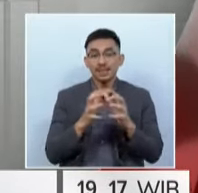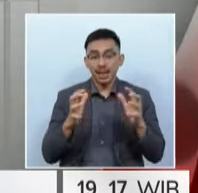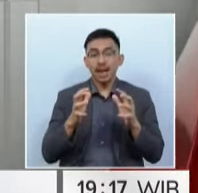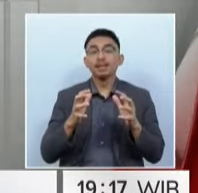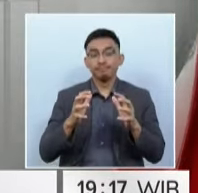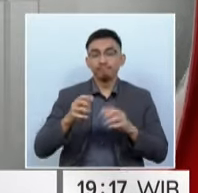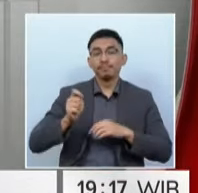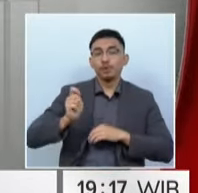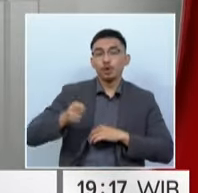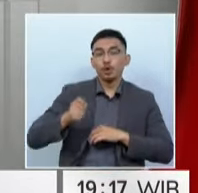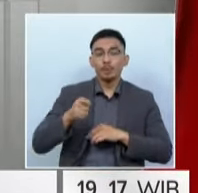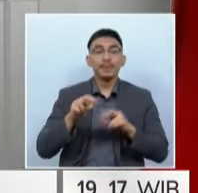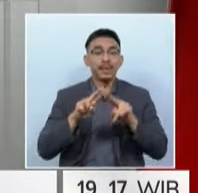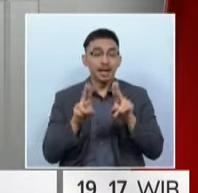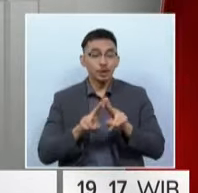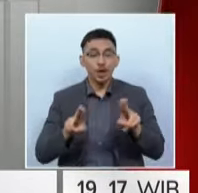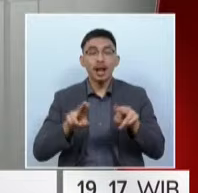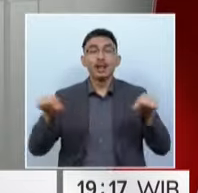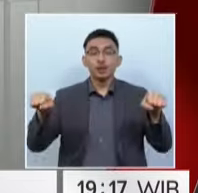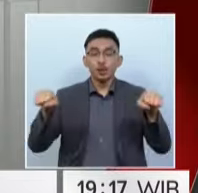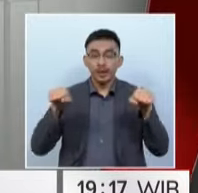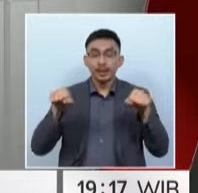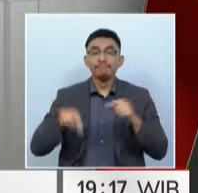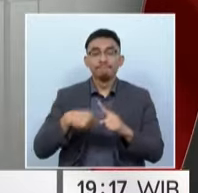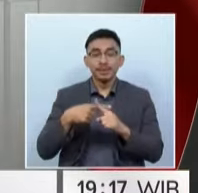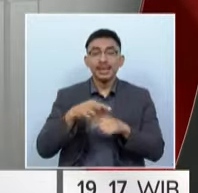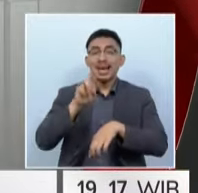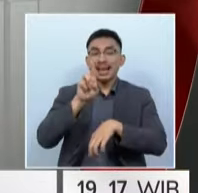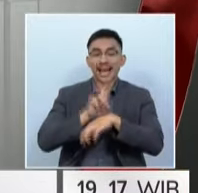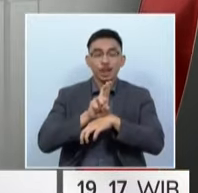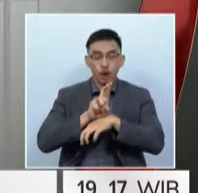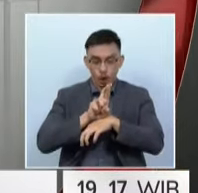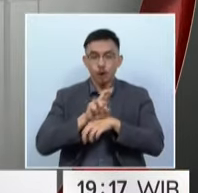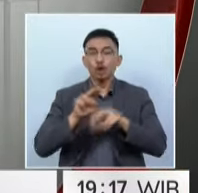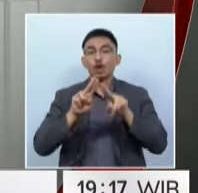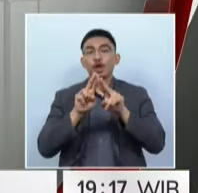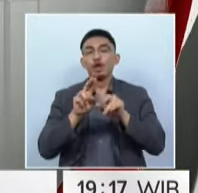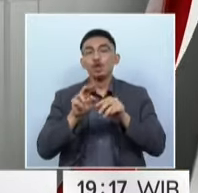internasional Universitas Indonesia dan juga Rektor